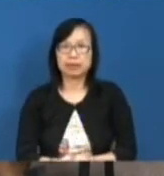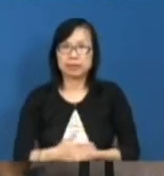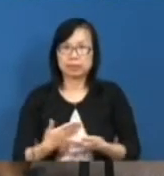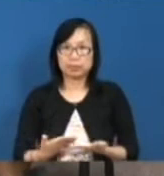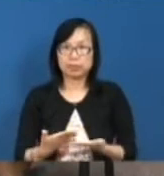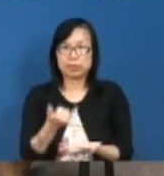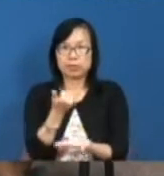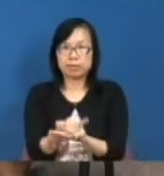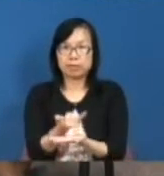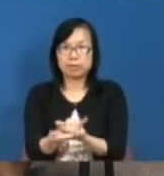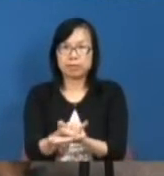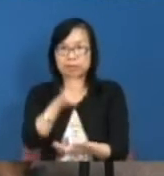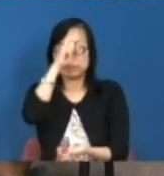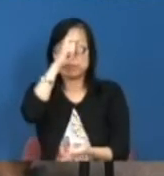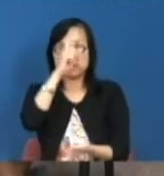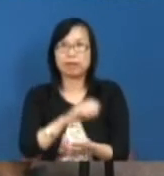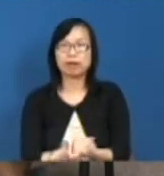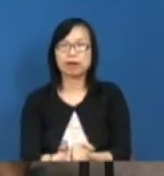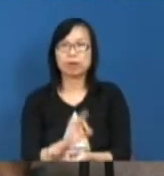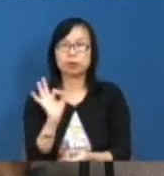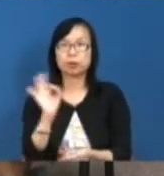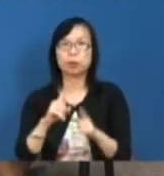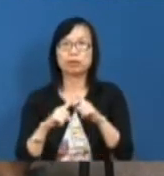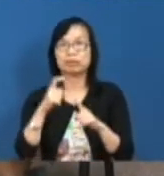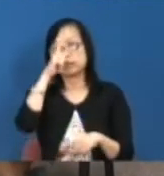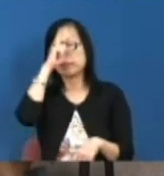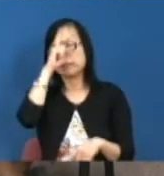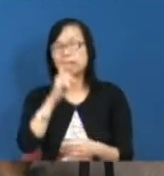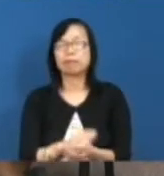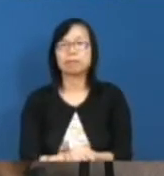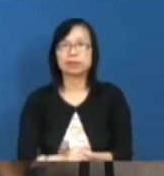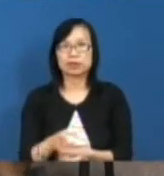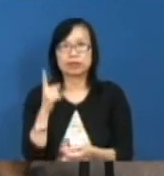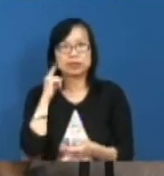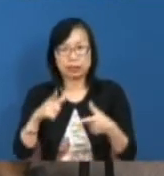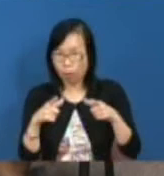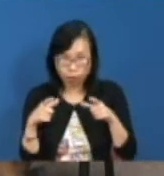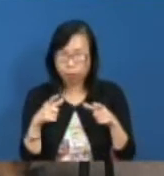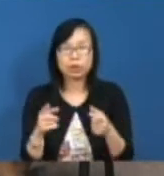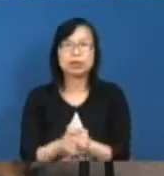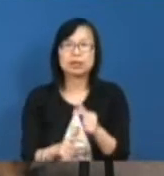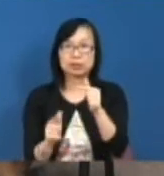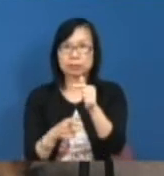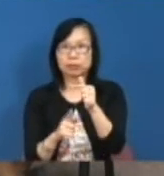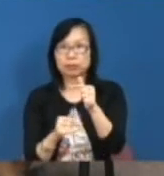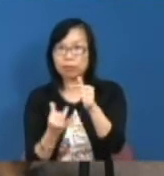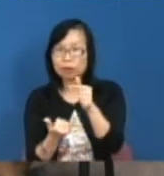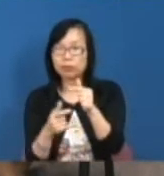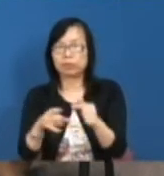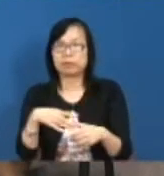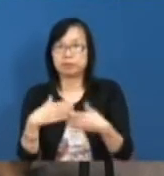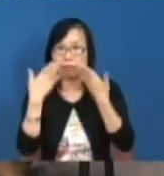死忌咧，就已經冇人記啦。嚇、啊，咁佢當然佢個生日12月26日咧就即係假期嚟